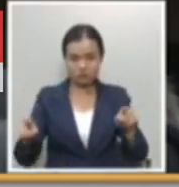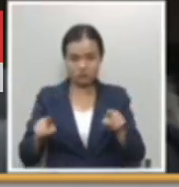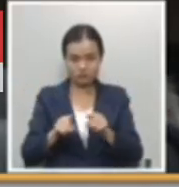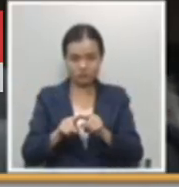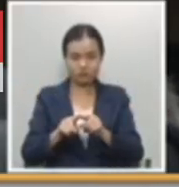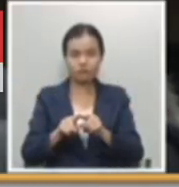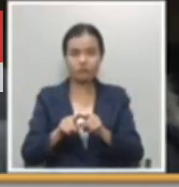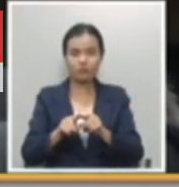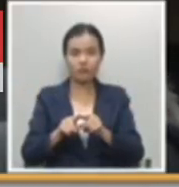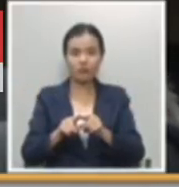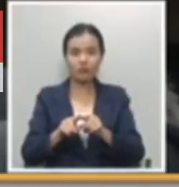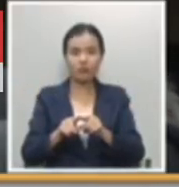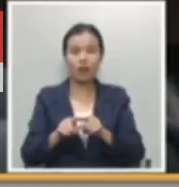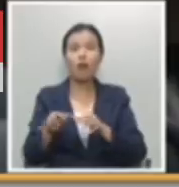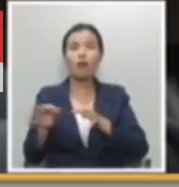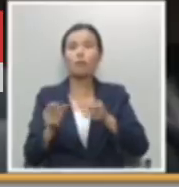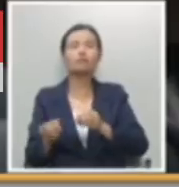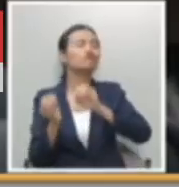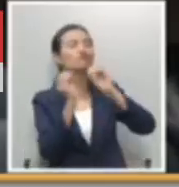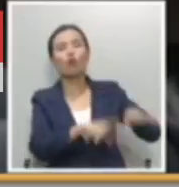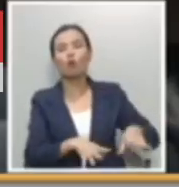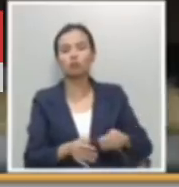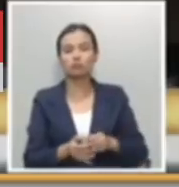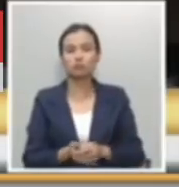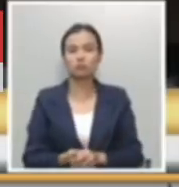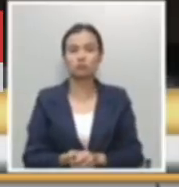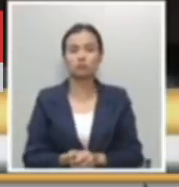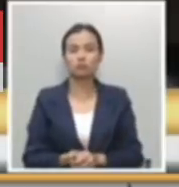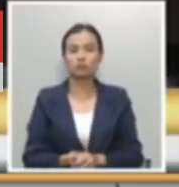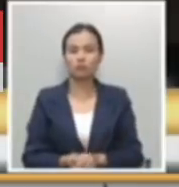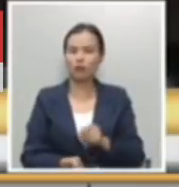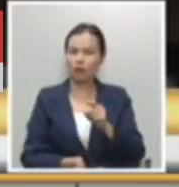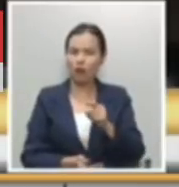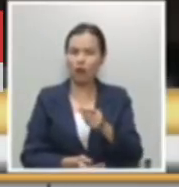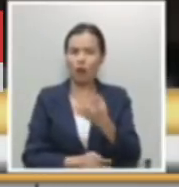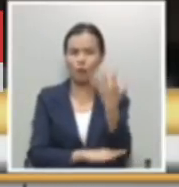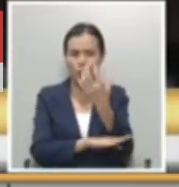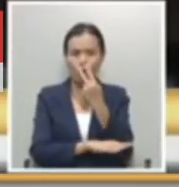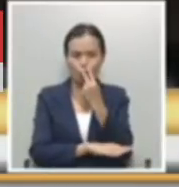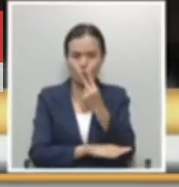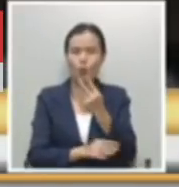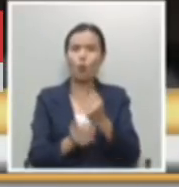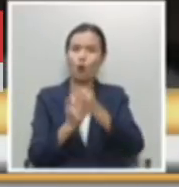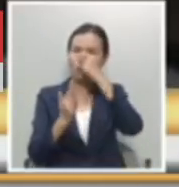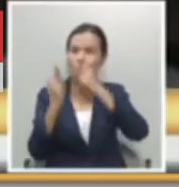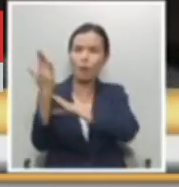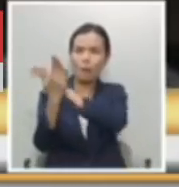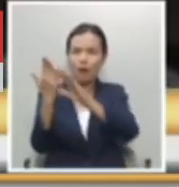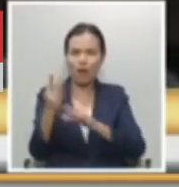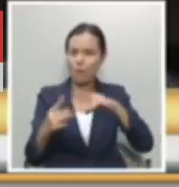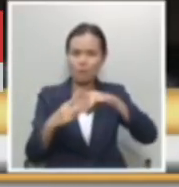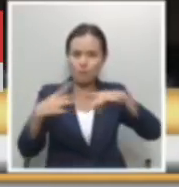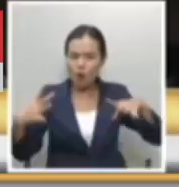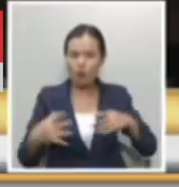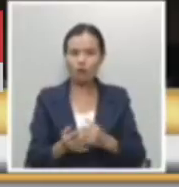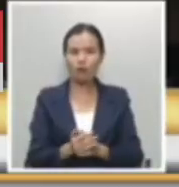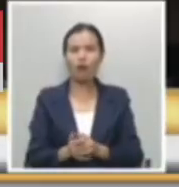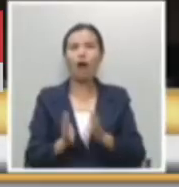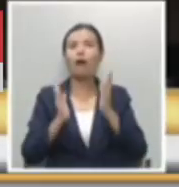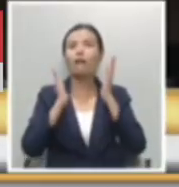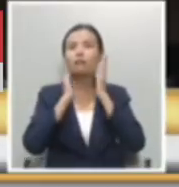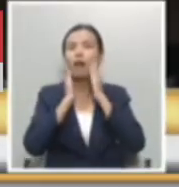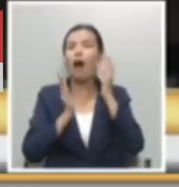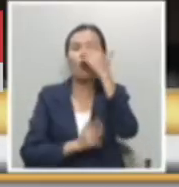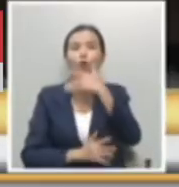วก็พออภิปรายเสร็จก็โยนเลยผมว่าอย่างนี้คนดูทั้งประเทศมันดูไม่เหมาะสมซึ่งหน้าตาก็ไม่ดีอยู่แล้วอย